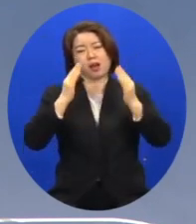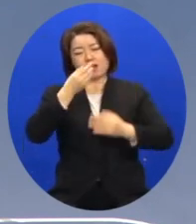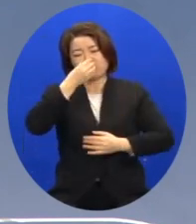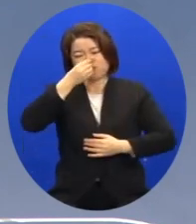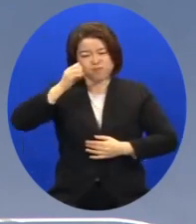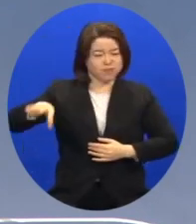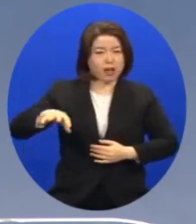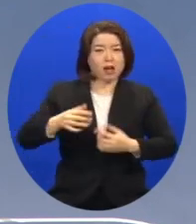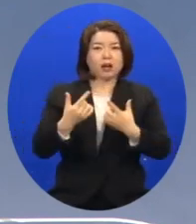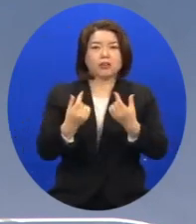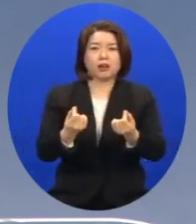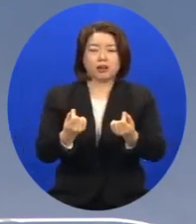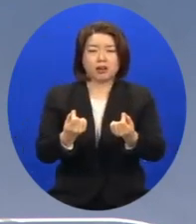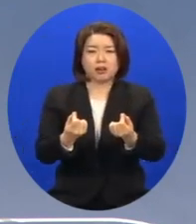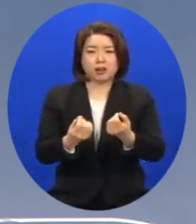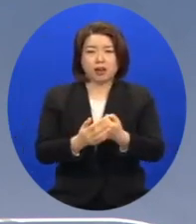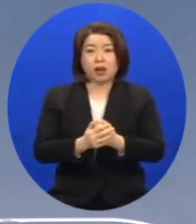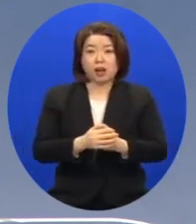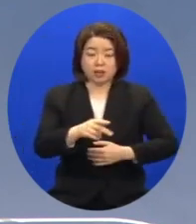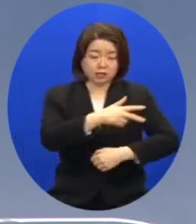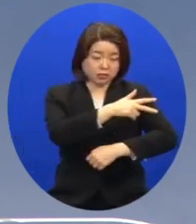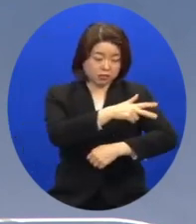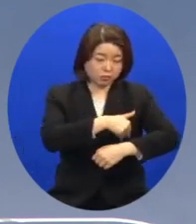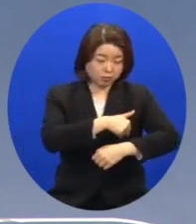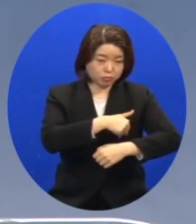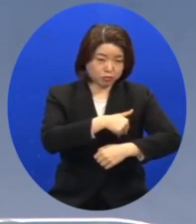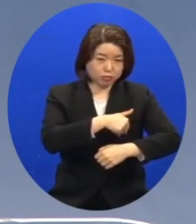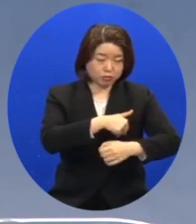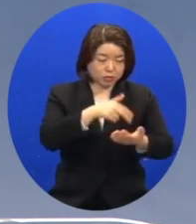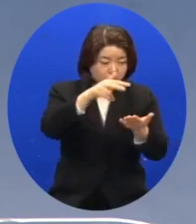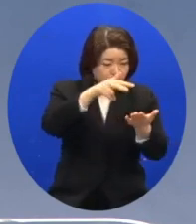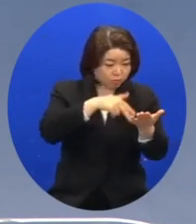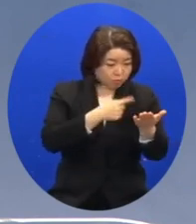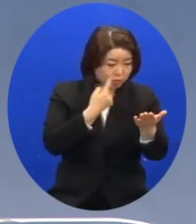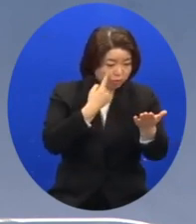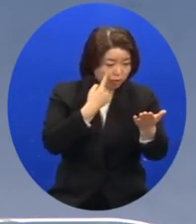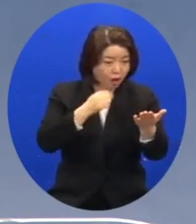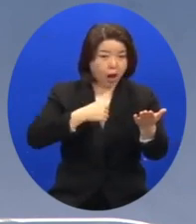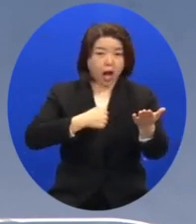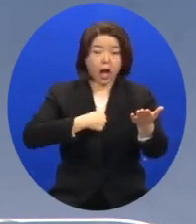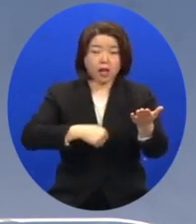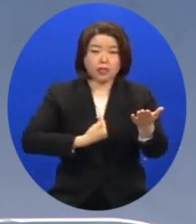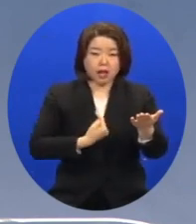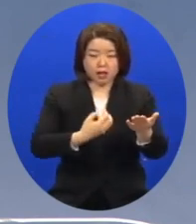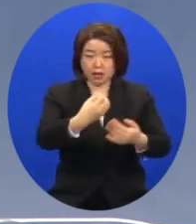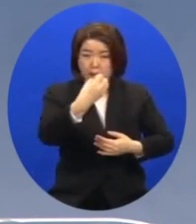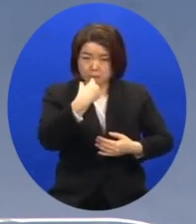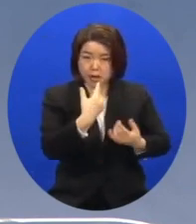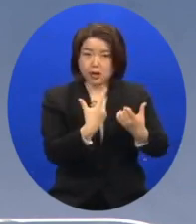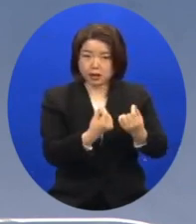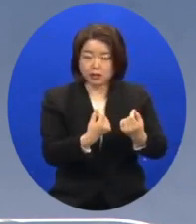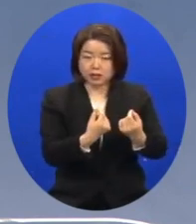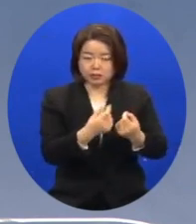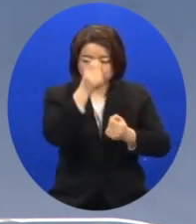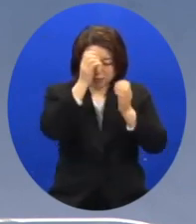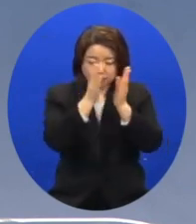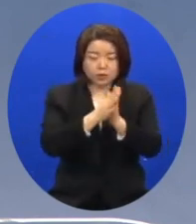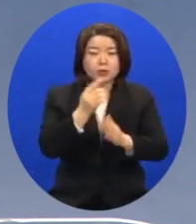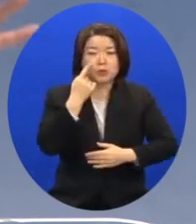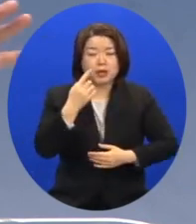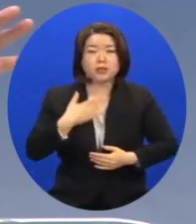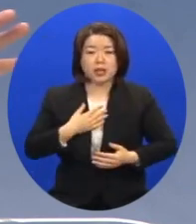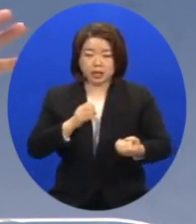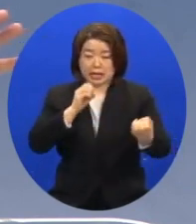그런데 그 집사님이 그 성경을 잃는데 꼭 자기에게 하는 말씀 같아 드려요 기도해라 내가 응답 하리라